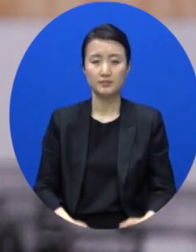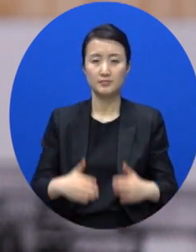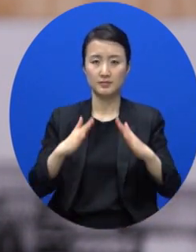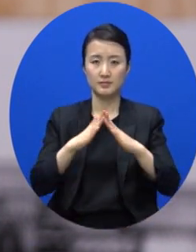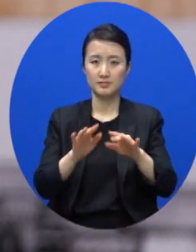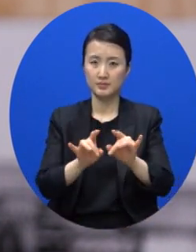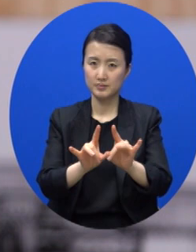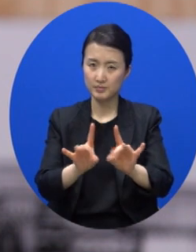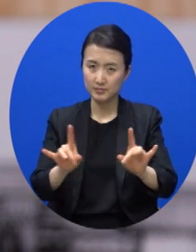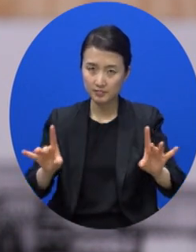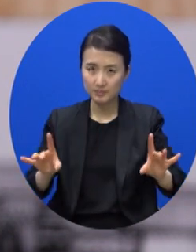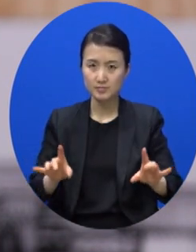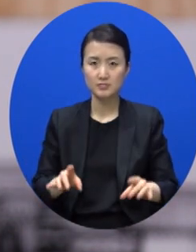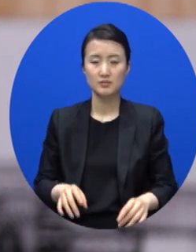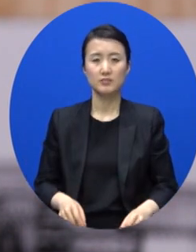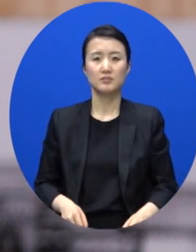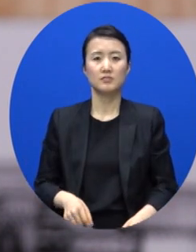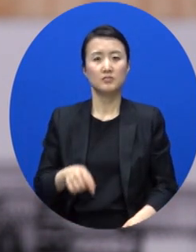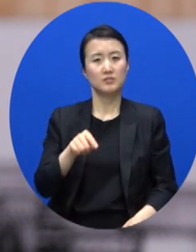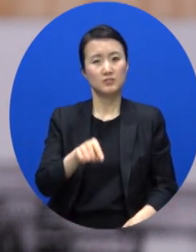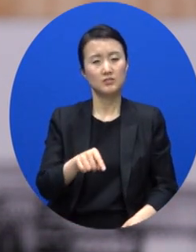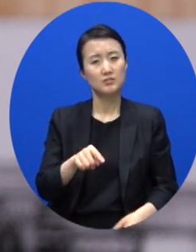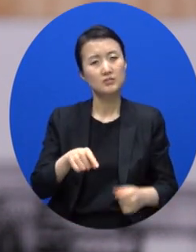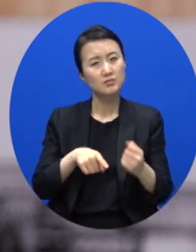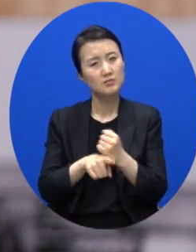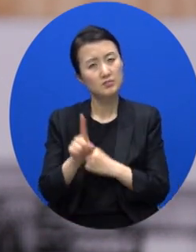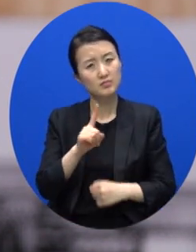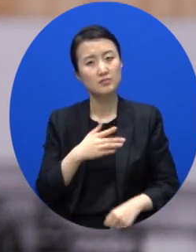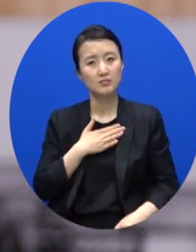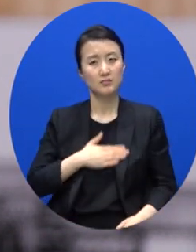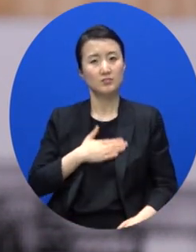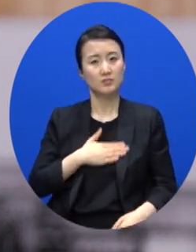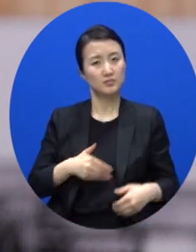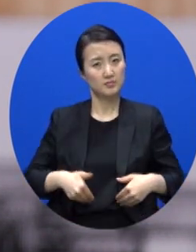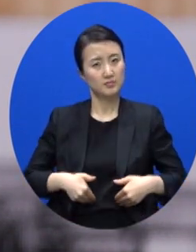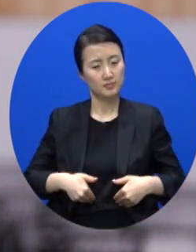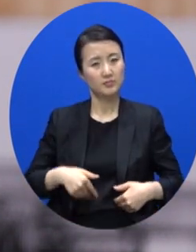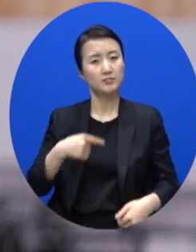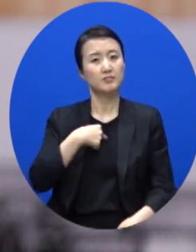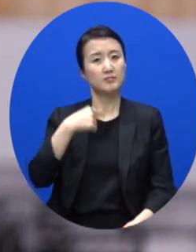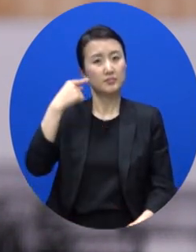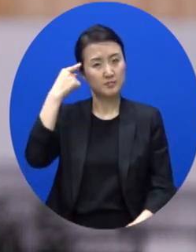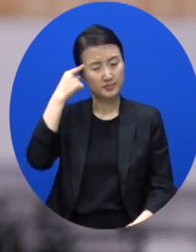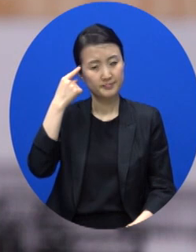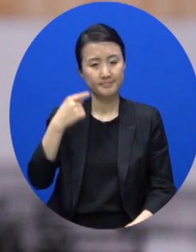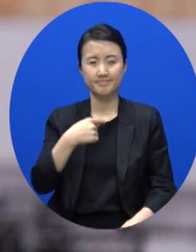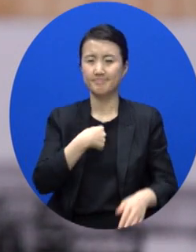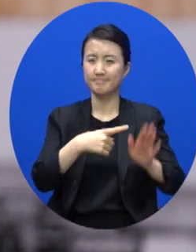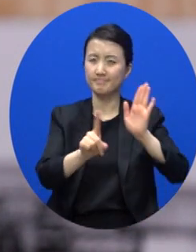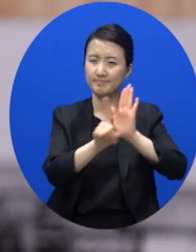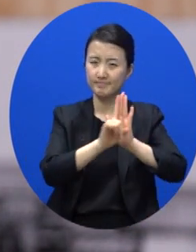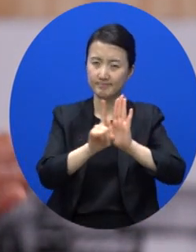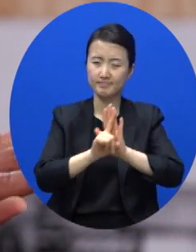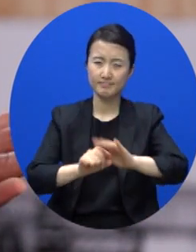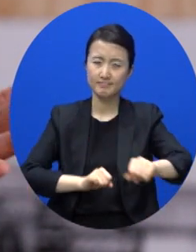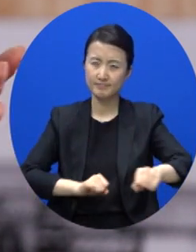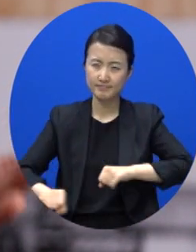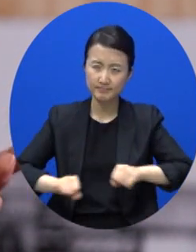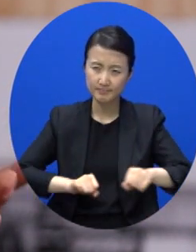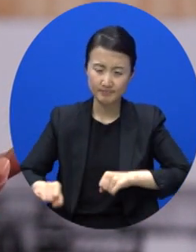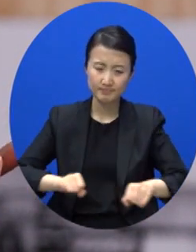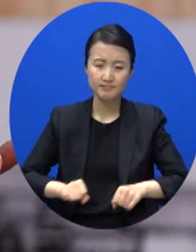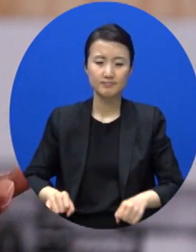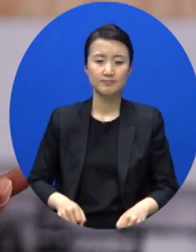가가호호마다 만파식적 하나는 걸어줘야 되겠다. 이래서 시민들에게 알리기 위해서 천년의